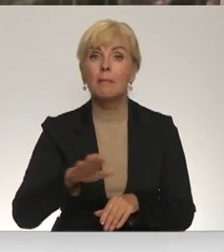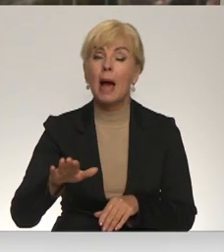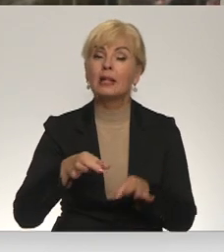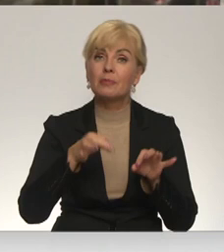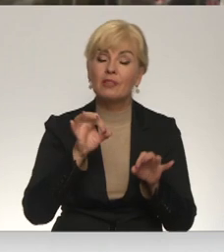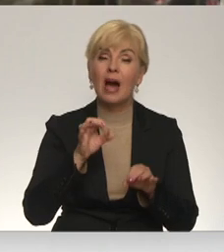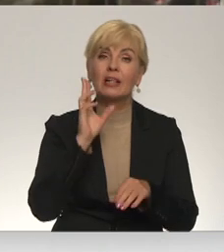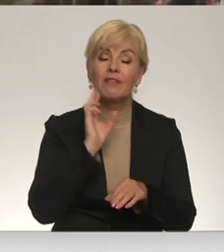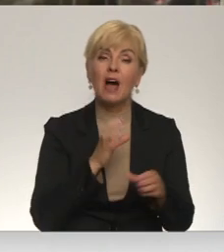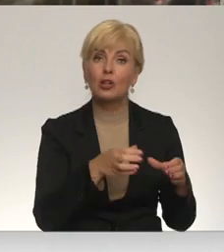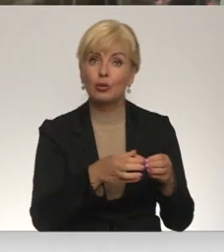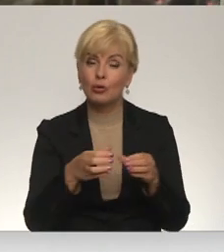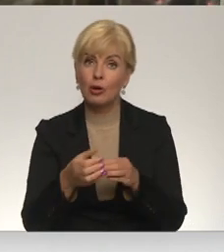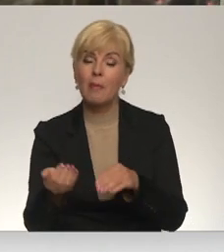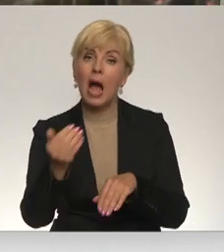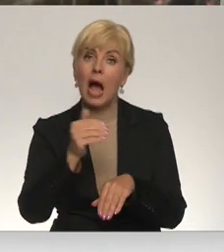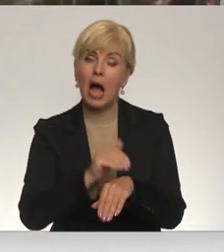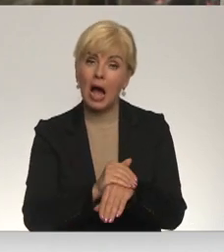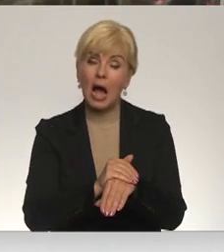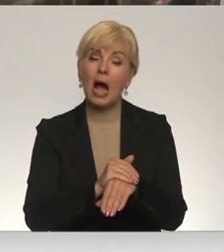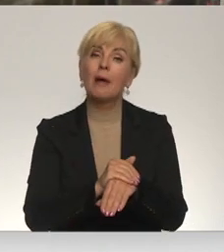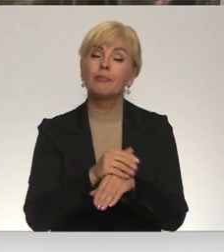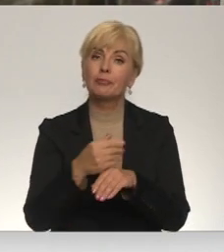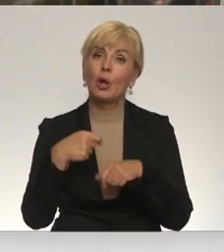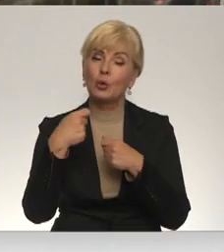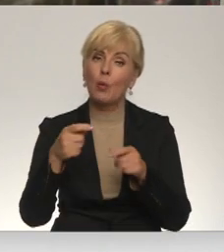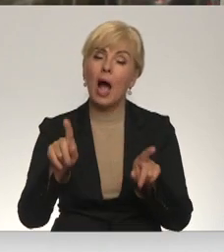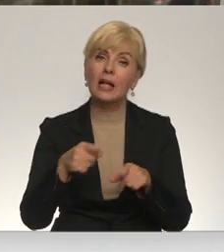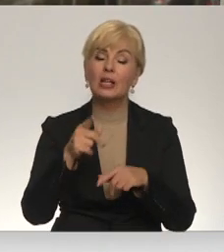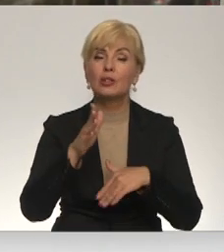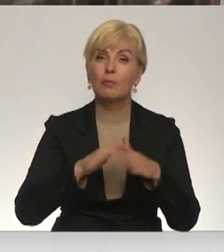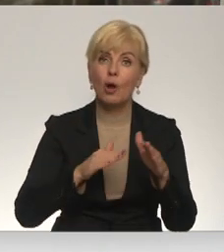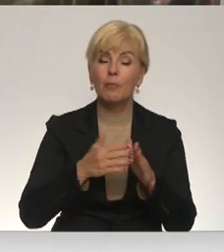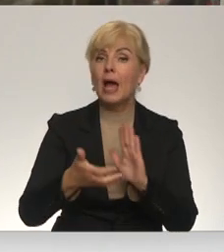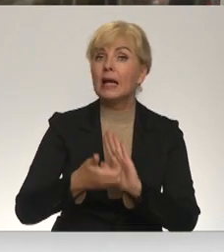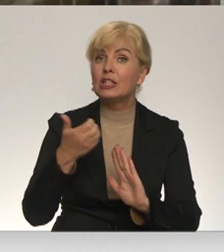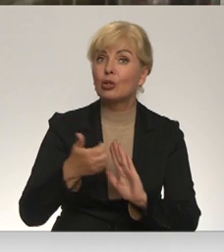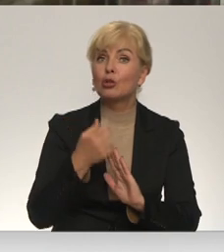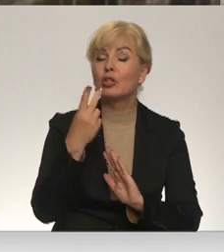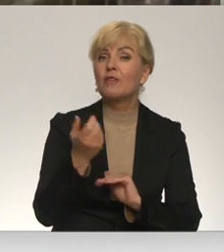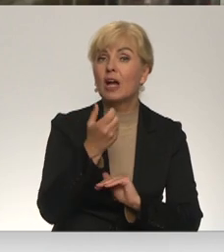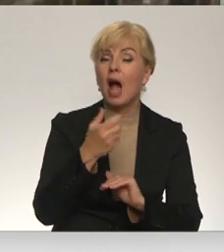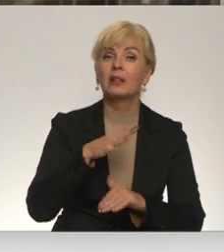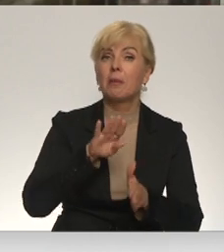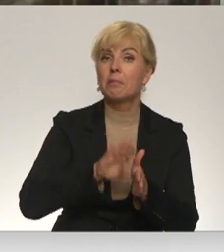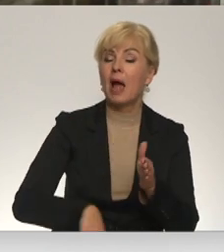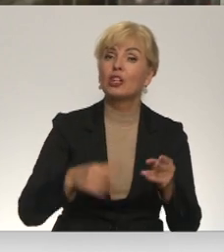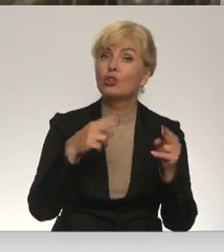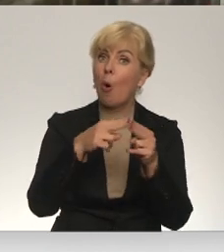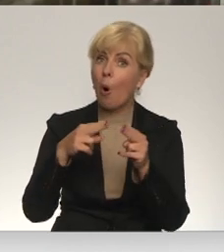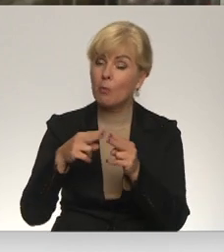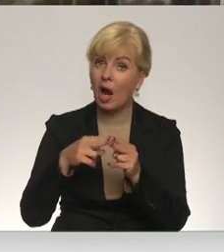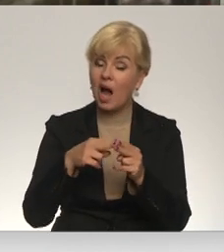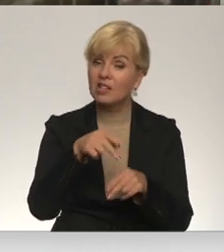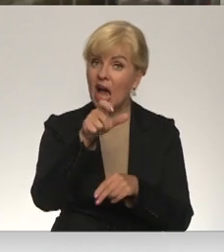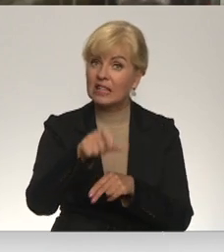vecuma grupā attīstīt konkrētas prasmes, taču daļai iztrūkuši divi gadi saziņā ar vienaudžiem vissvarīgākajā vecuma